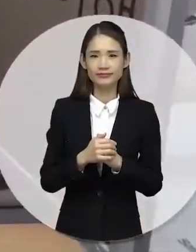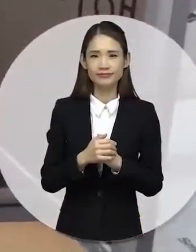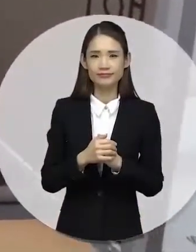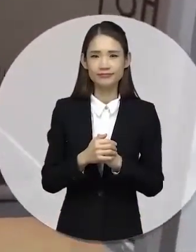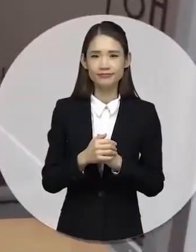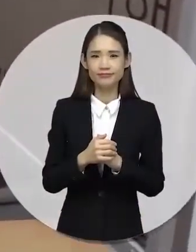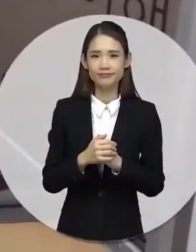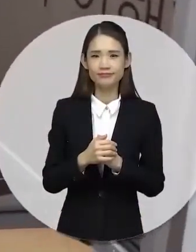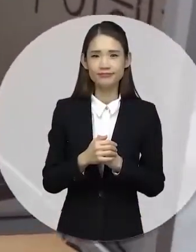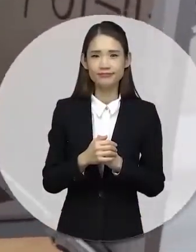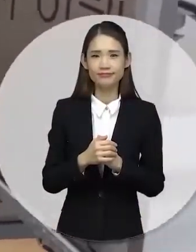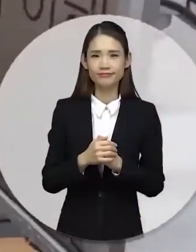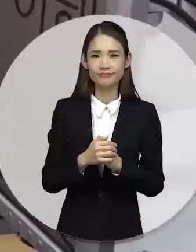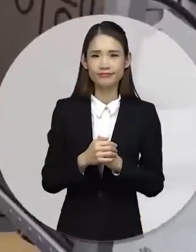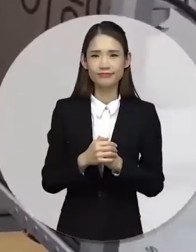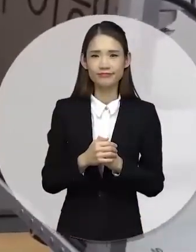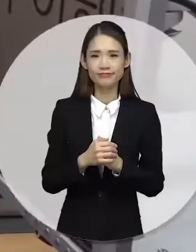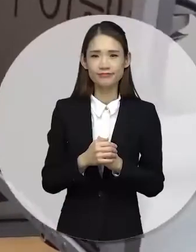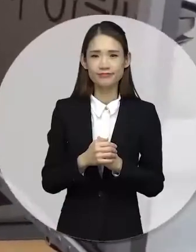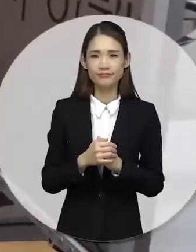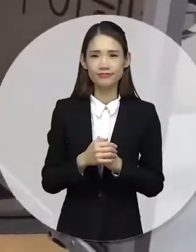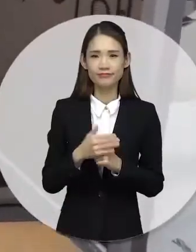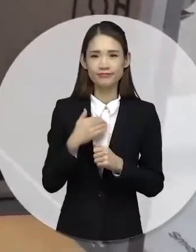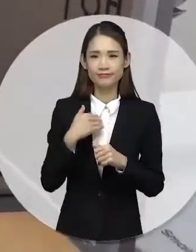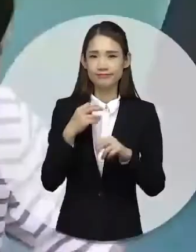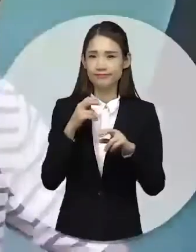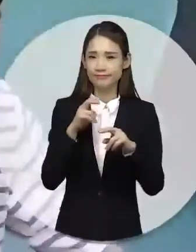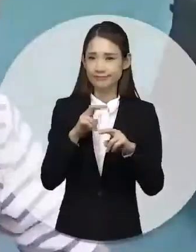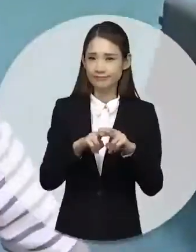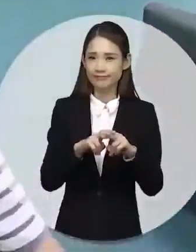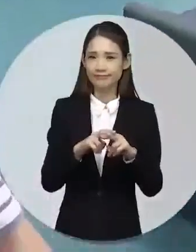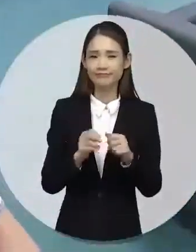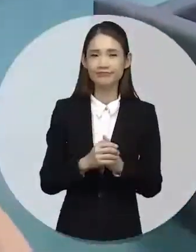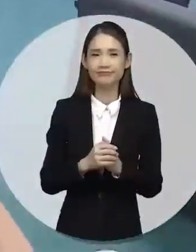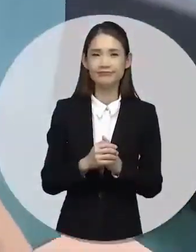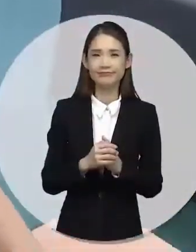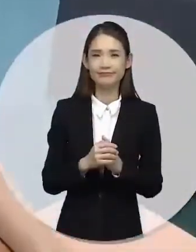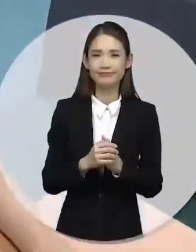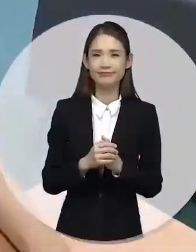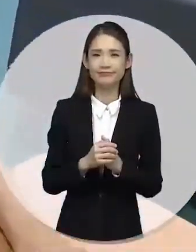아이고. 나도 앉고.